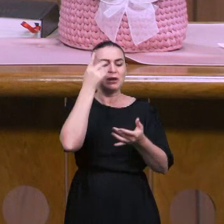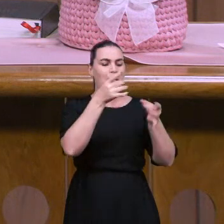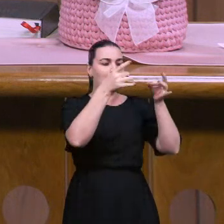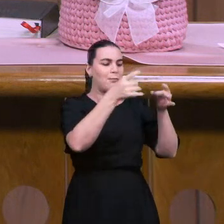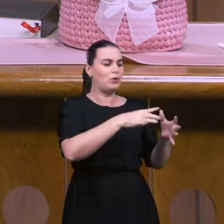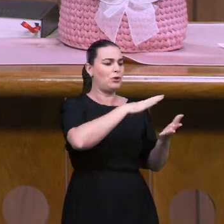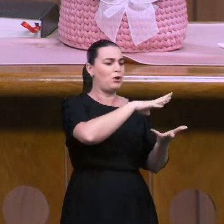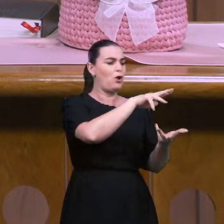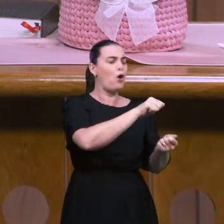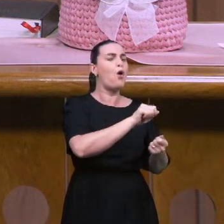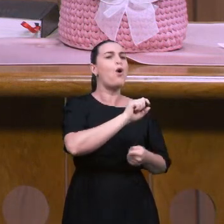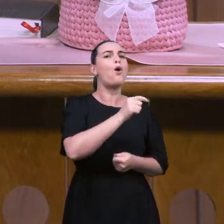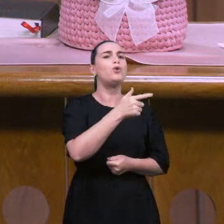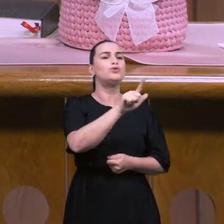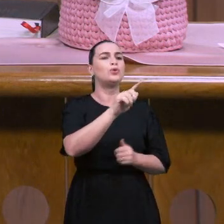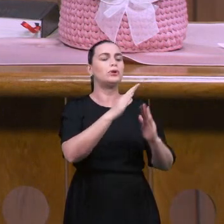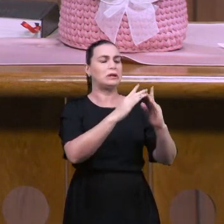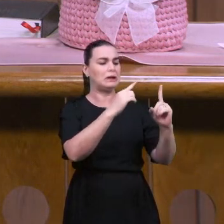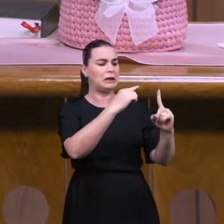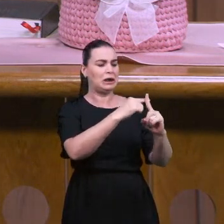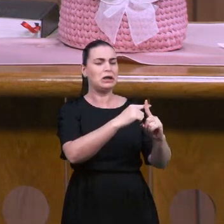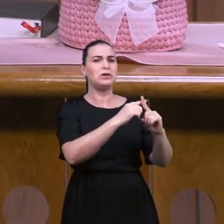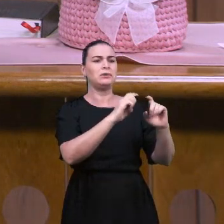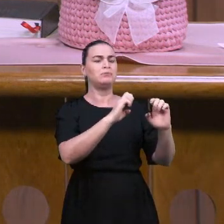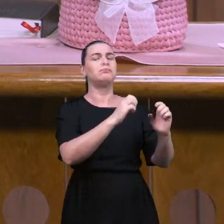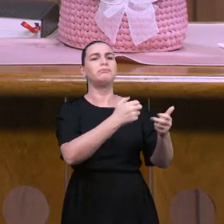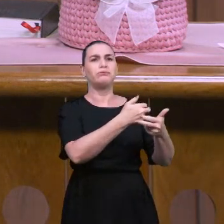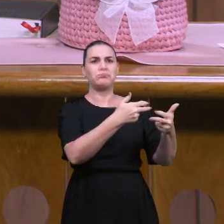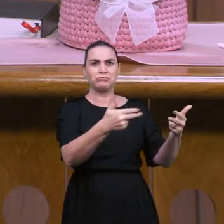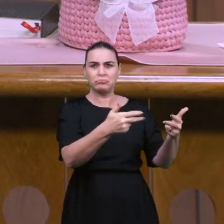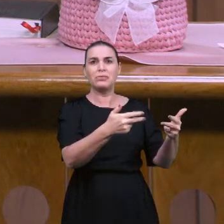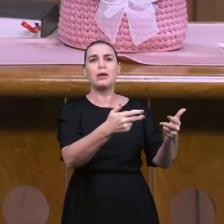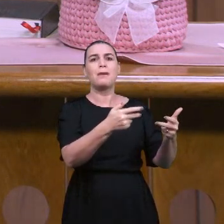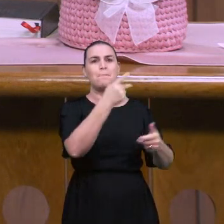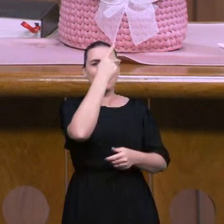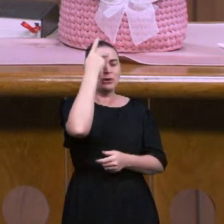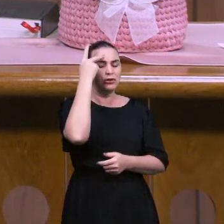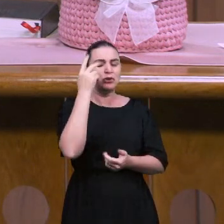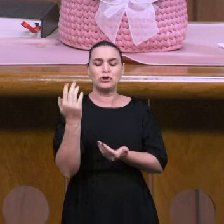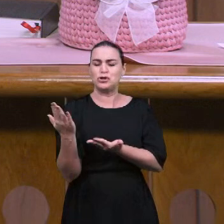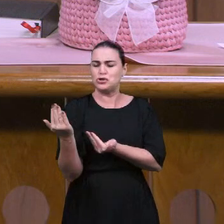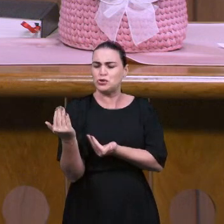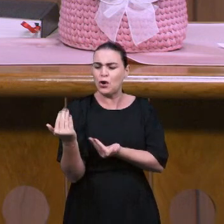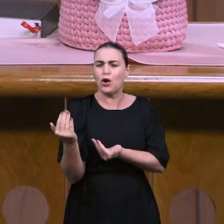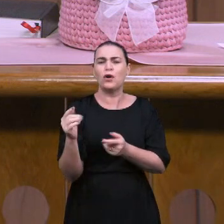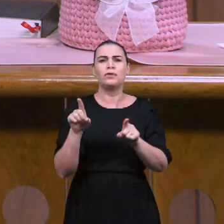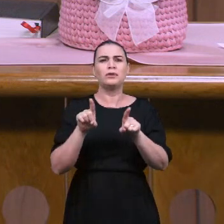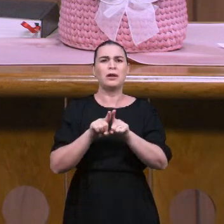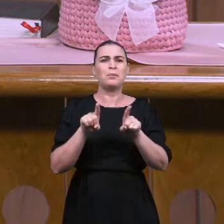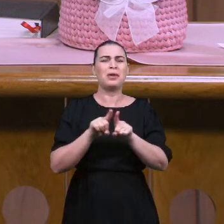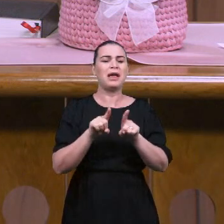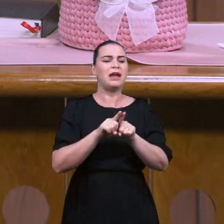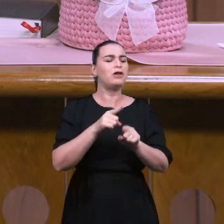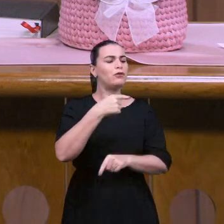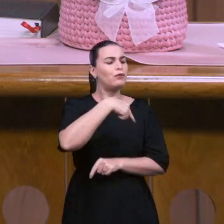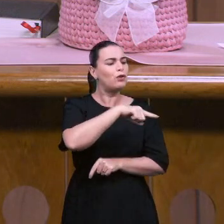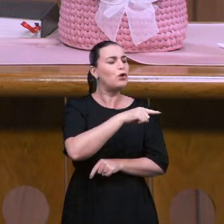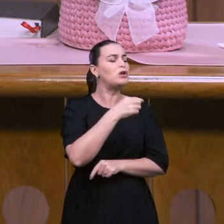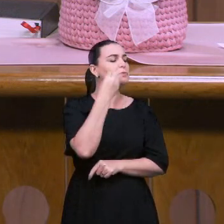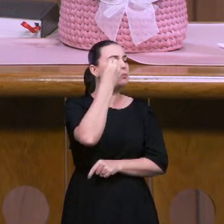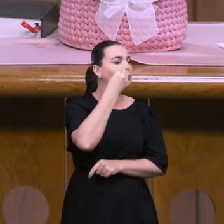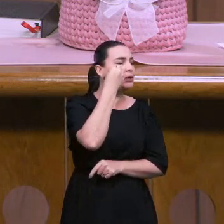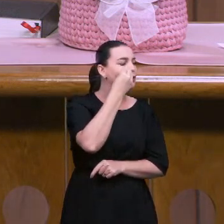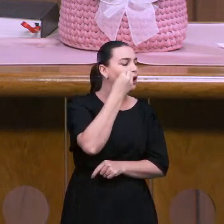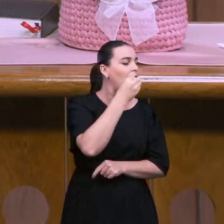d'autres groupes évangéliques, des frères, des personnes qui étaient dehors, des jeunes qui